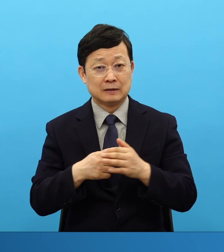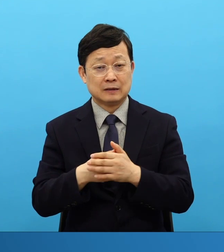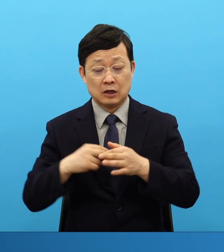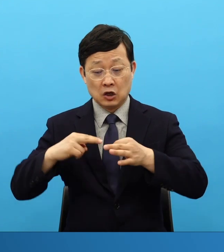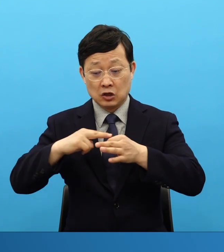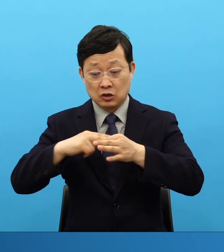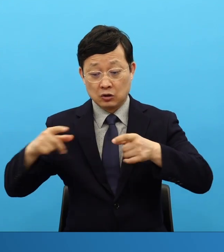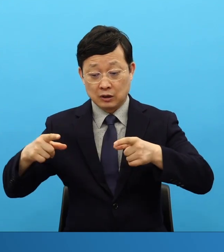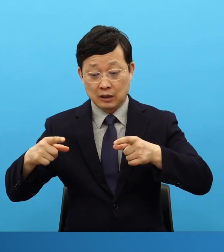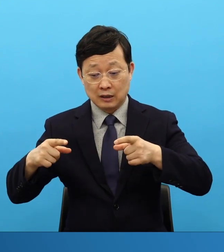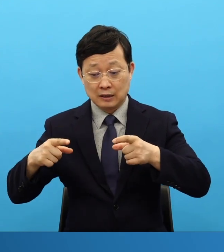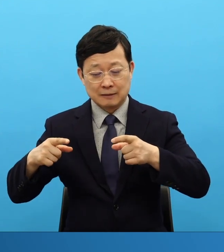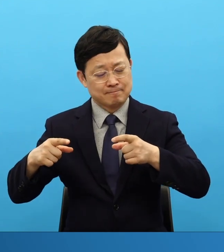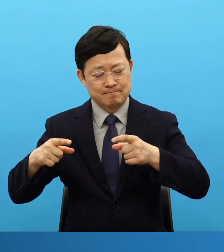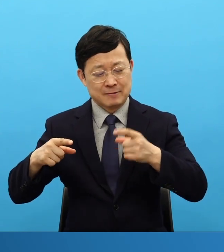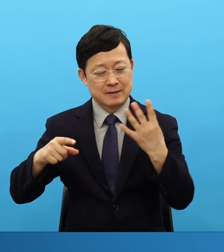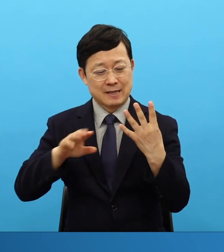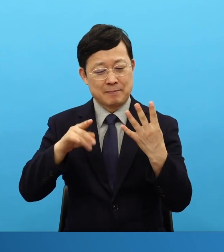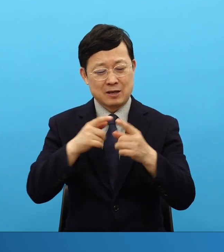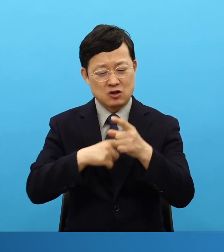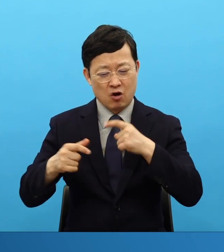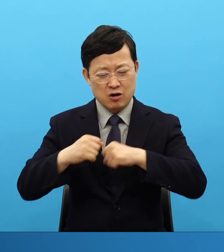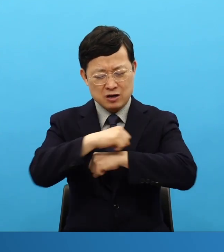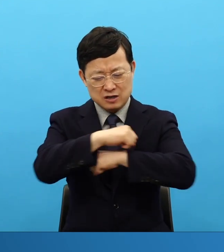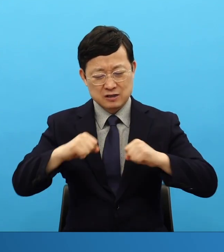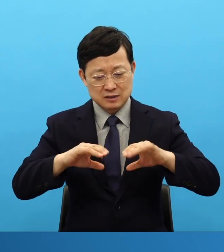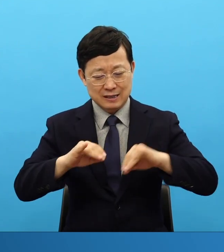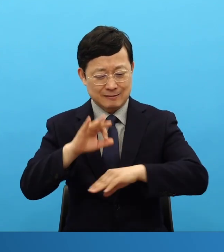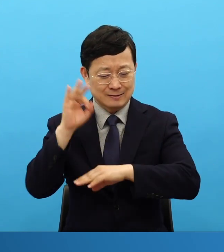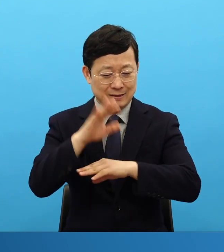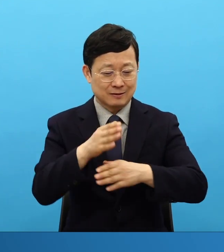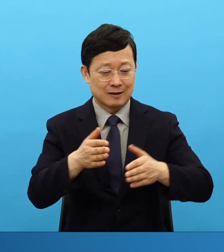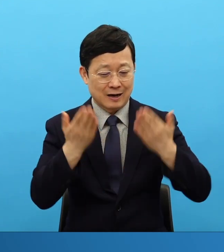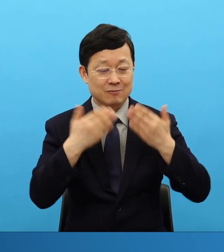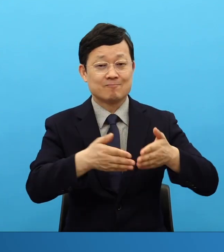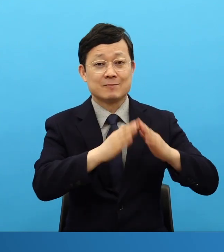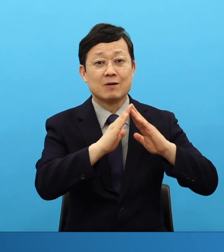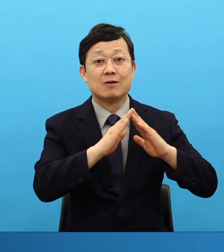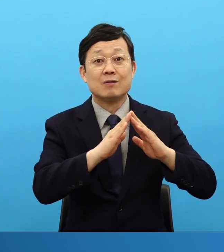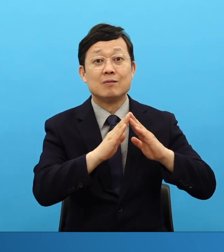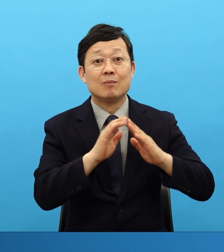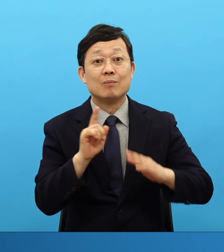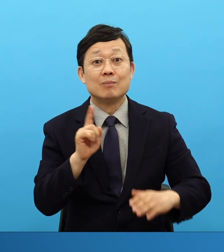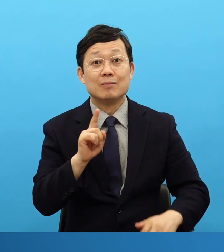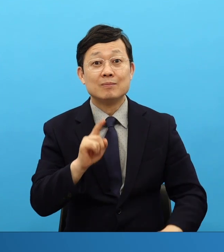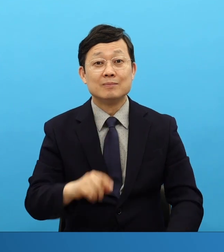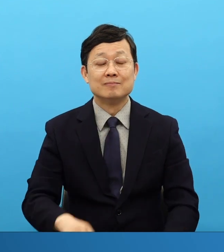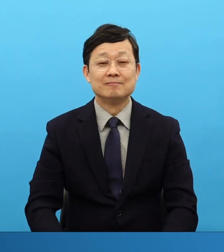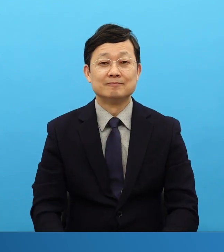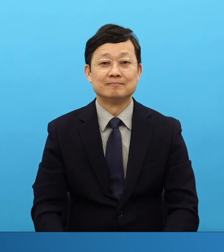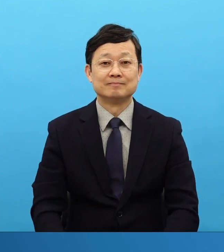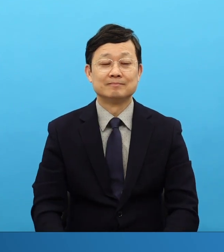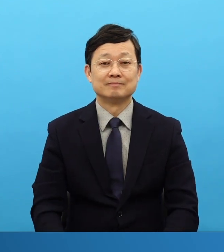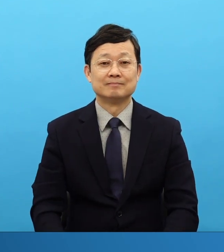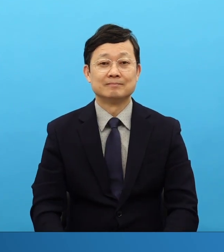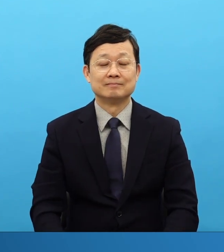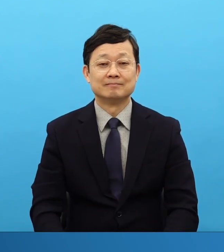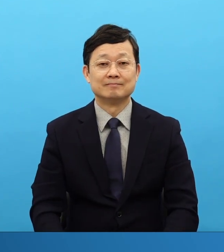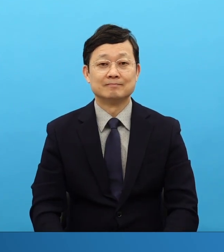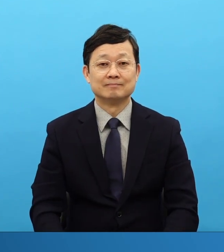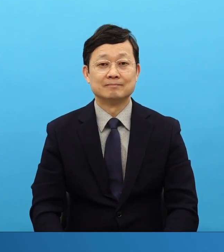땅을 사서 학교를 짓는 겁니다. And so they gave all their inheritance and they bought a piece of land that was four times the space of Yeouido.